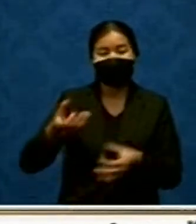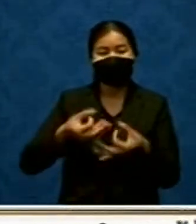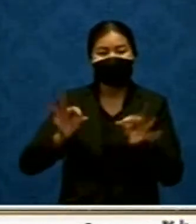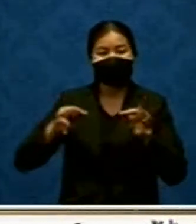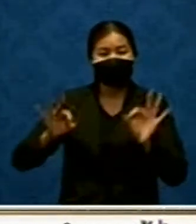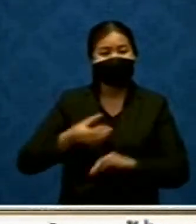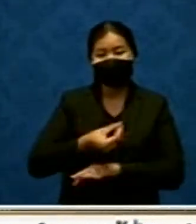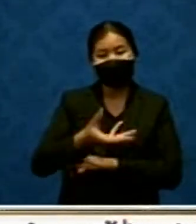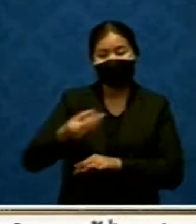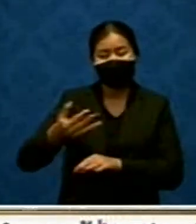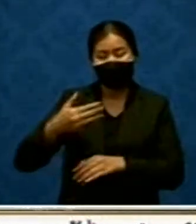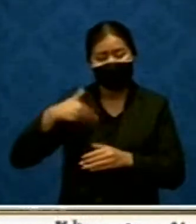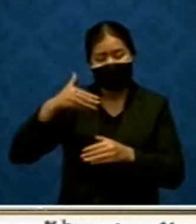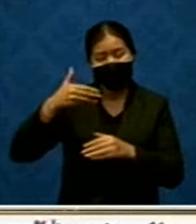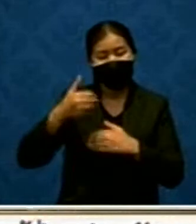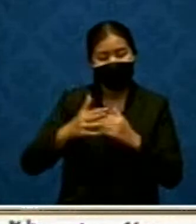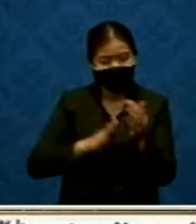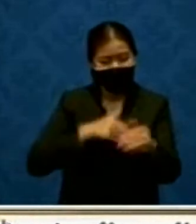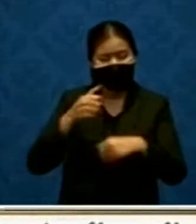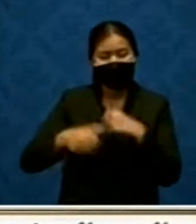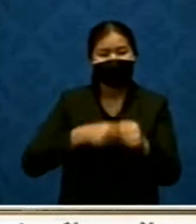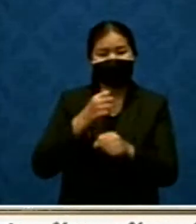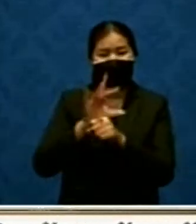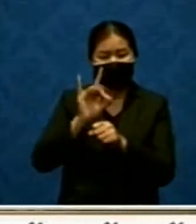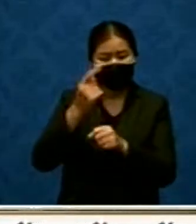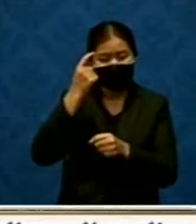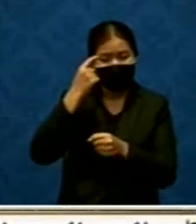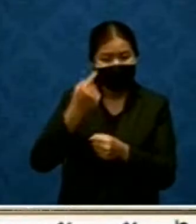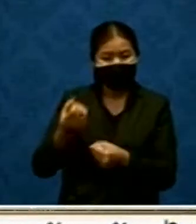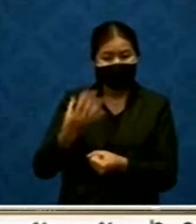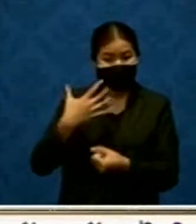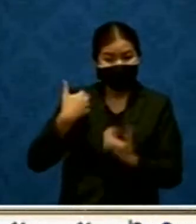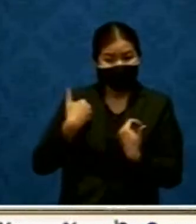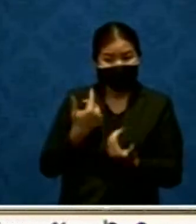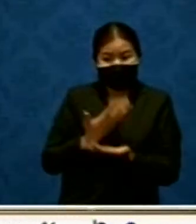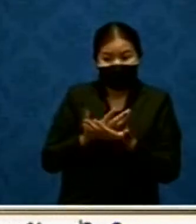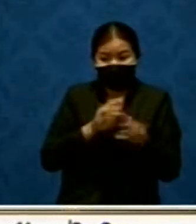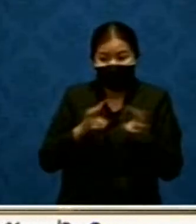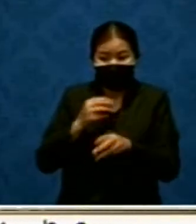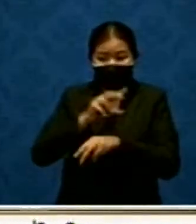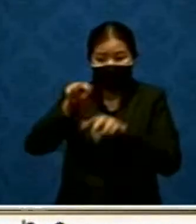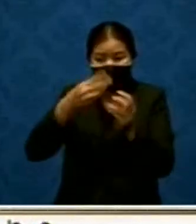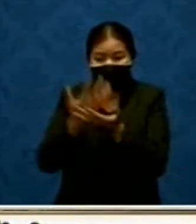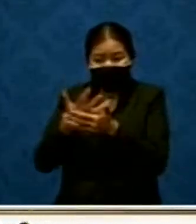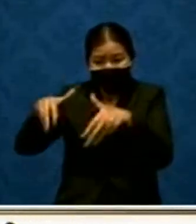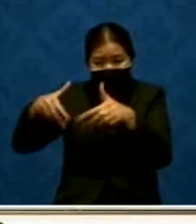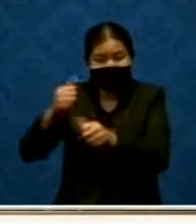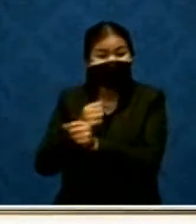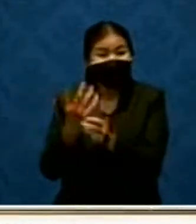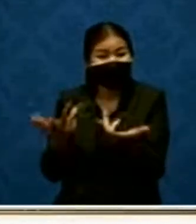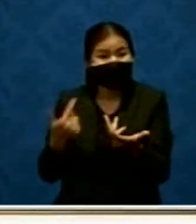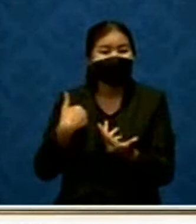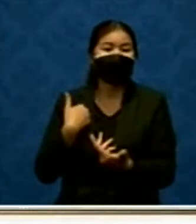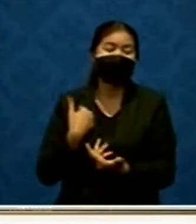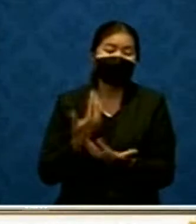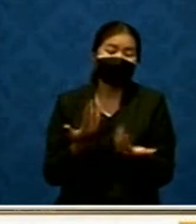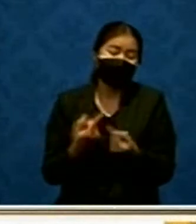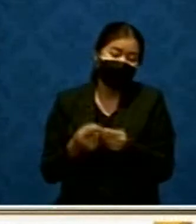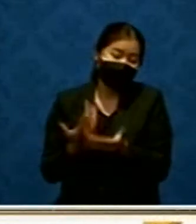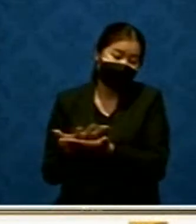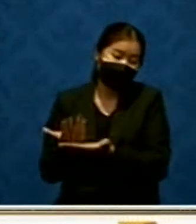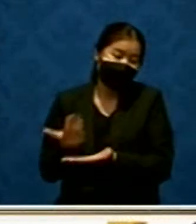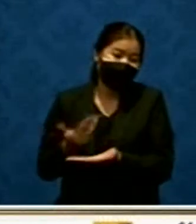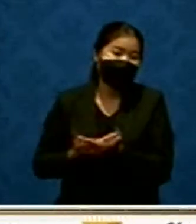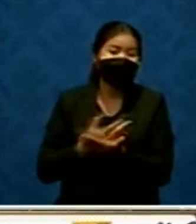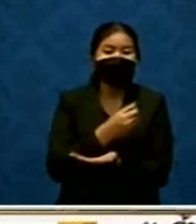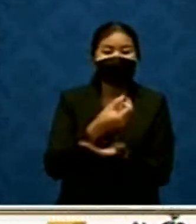4 ปี ในสัพา ไมวจะหาเงินแบไหนอย่างไรการทองเที่ยวเปิดแล้ Thailand Pass เลิกแล้วย